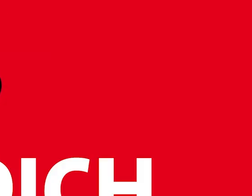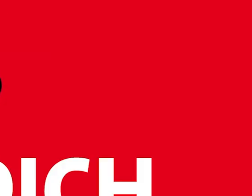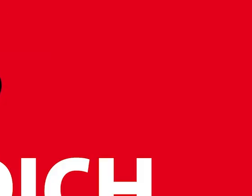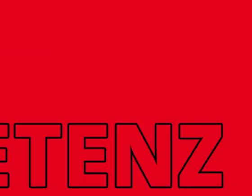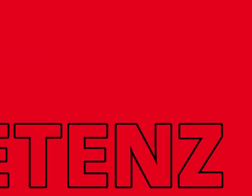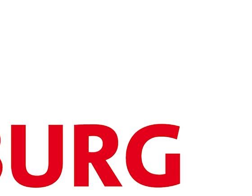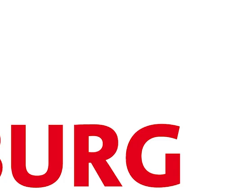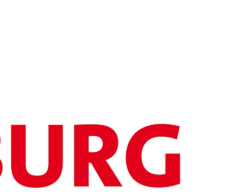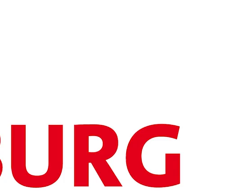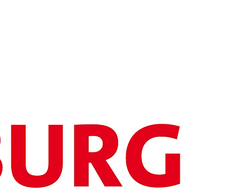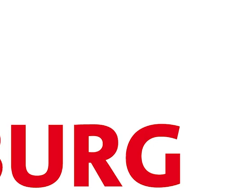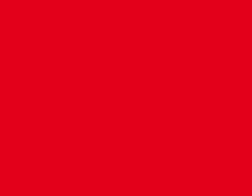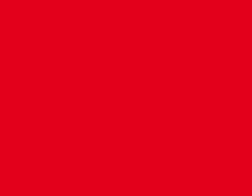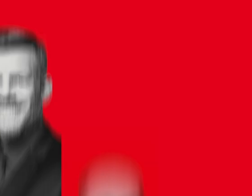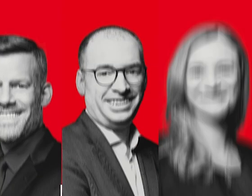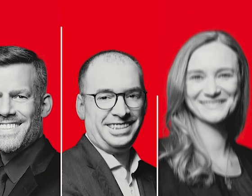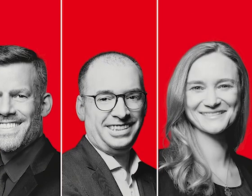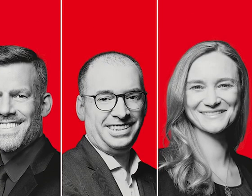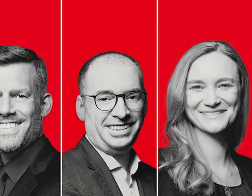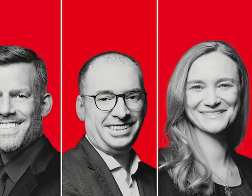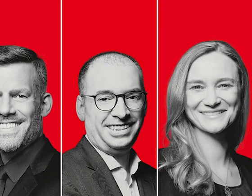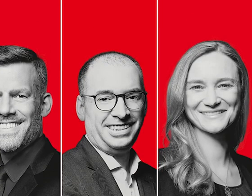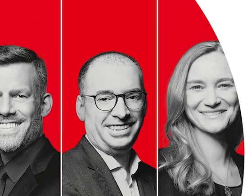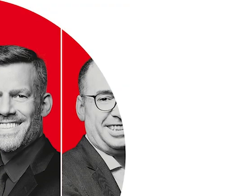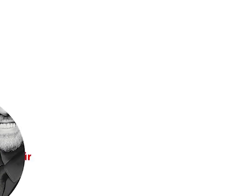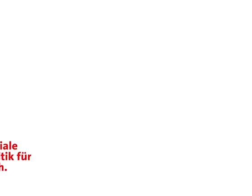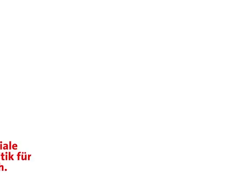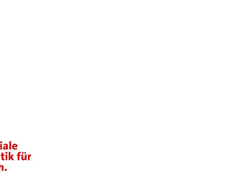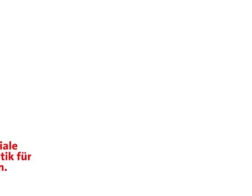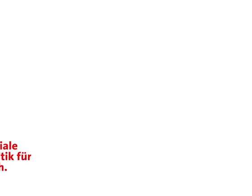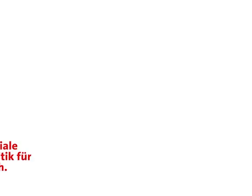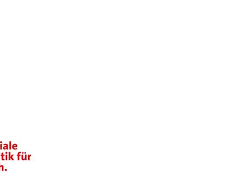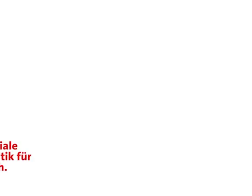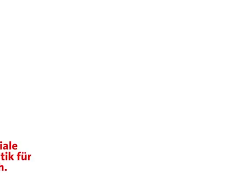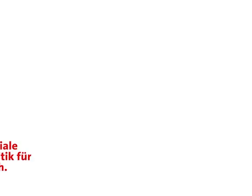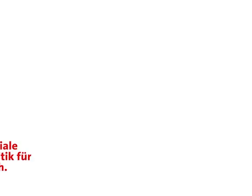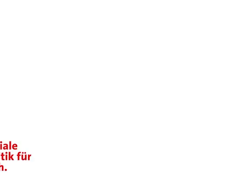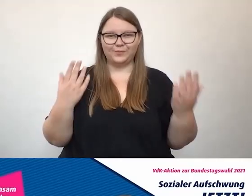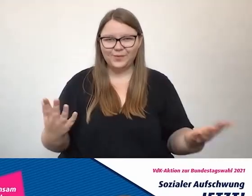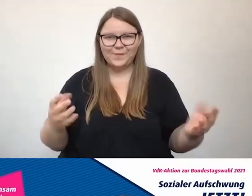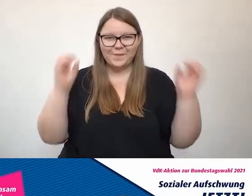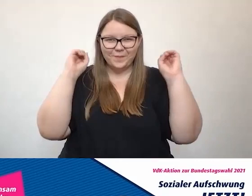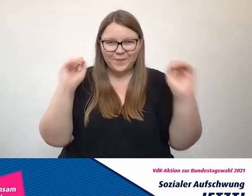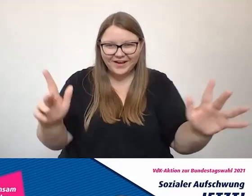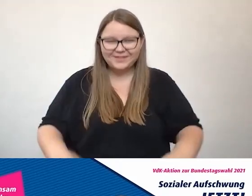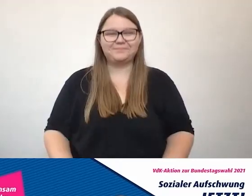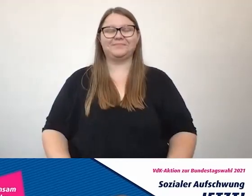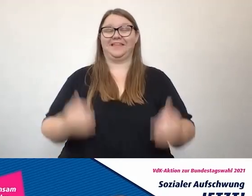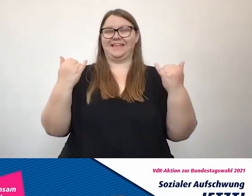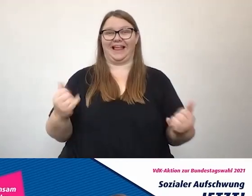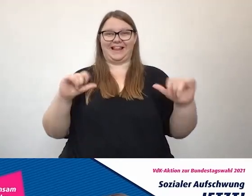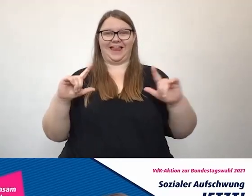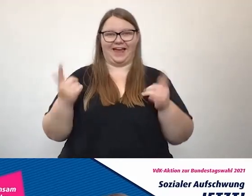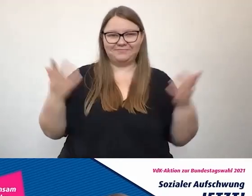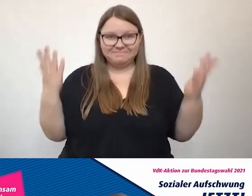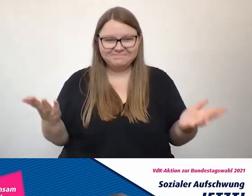für dich, Kompetenz für Hamburg. Hamburgs stärkste Stimmen für Berlin. Alle Stimmen für die SPD. Wir sind auf Sendung. Ich freue